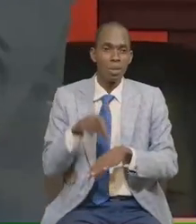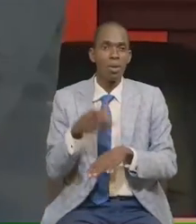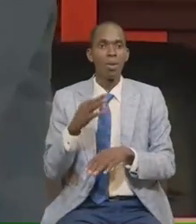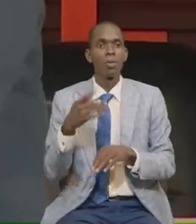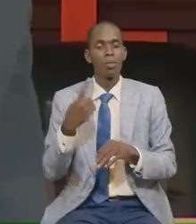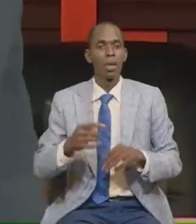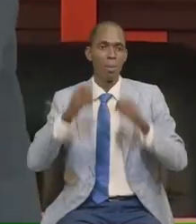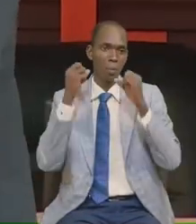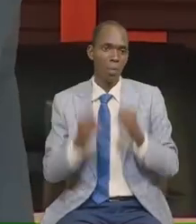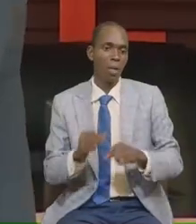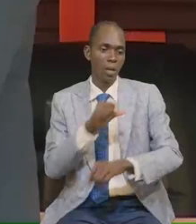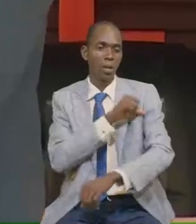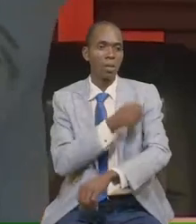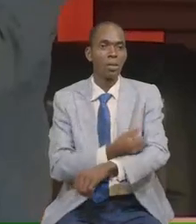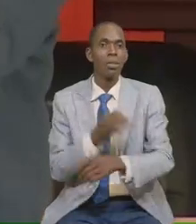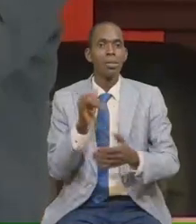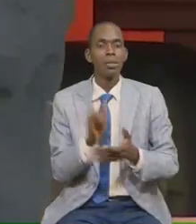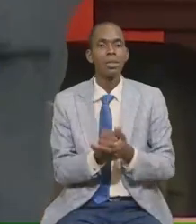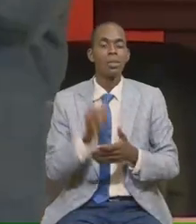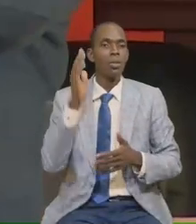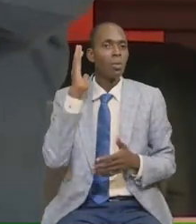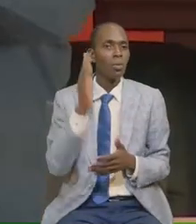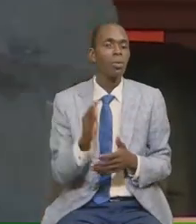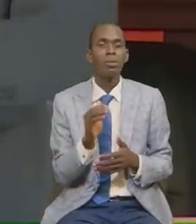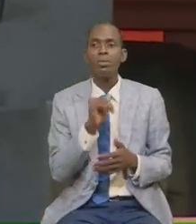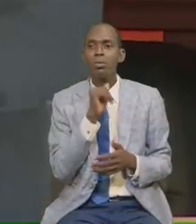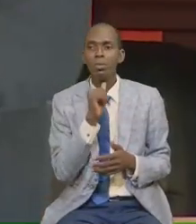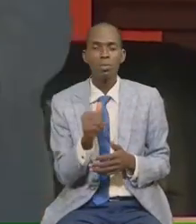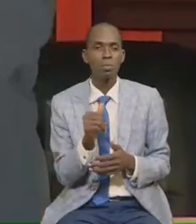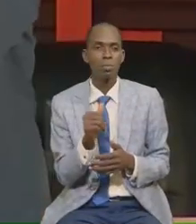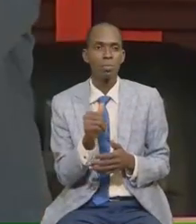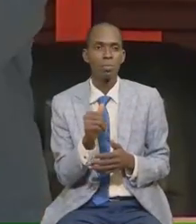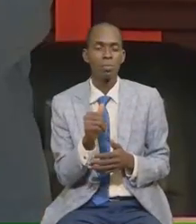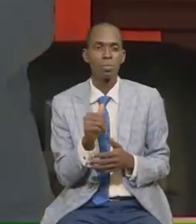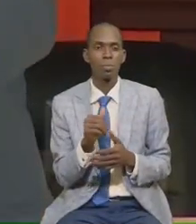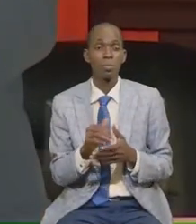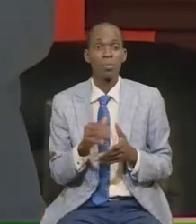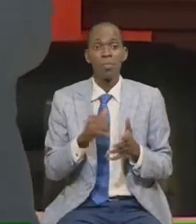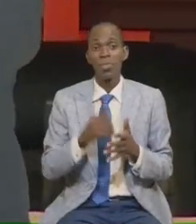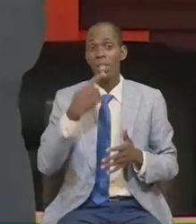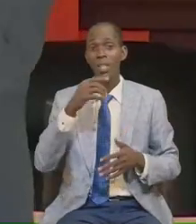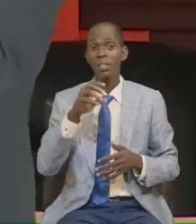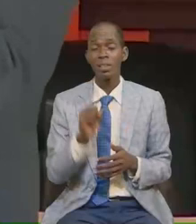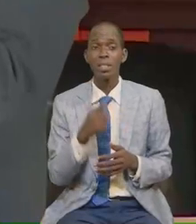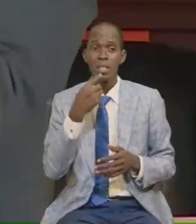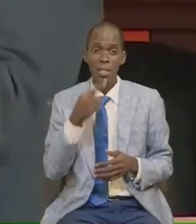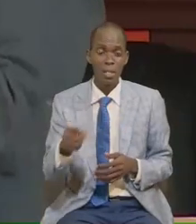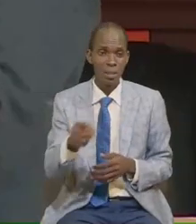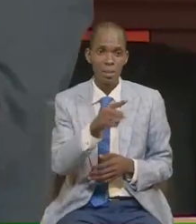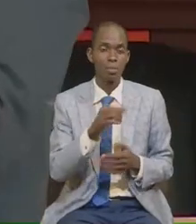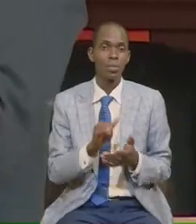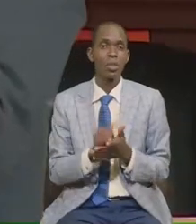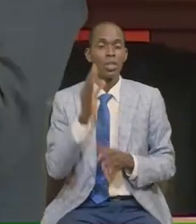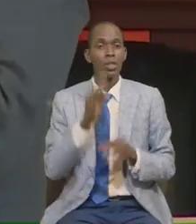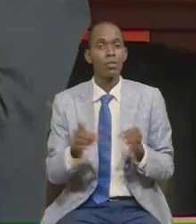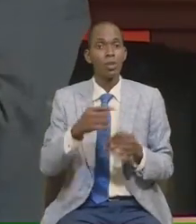l'autorité et qui peut nous aider à avancer dans l'éducation dans la profession alors il dit l'heure si vous avez la grâce de Dieu